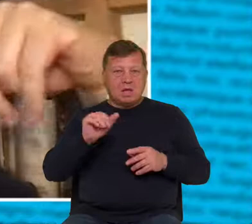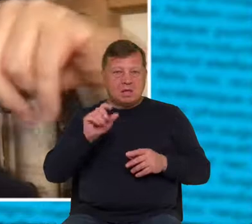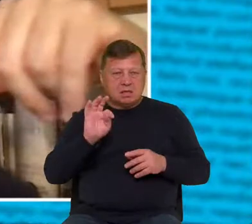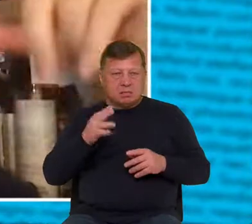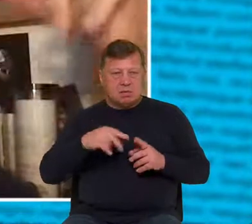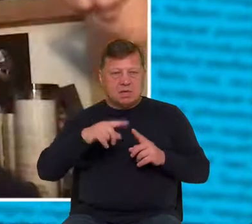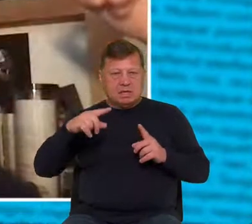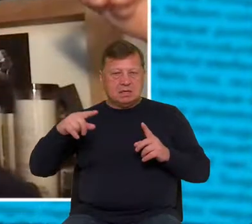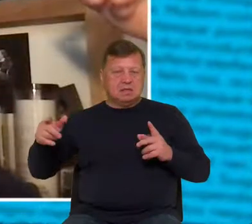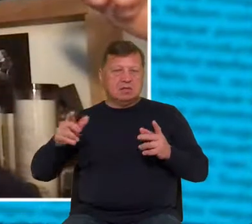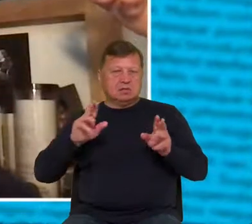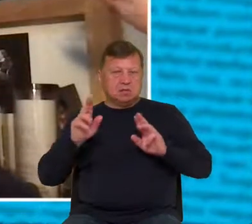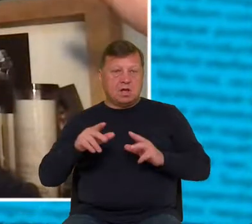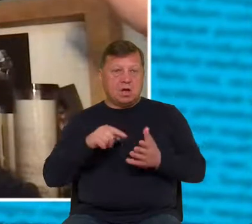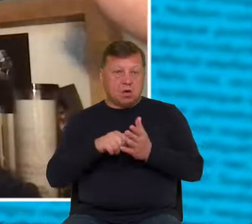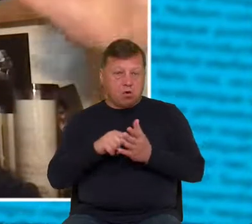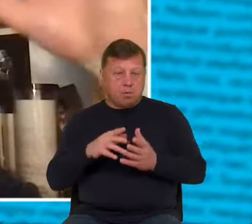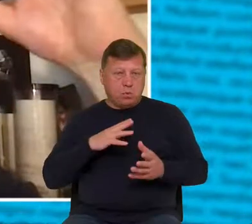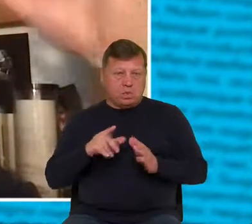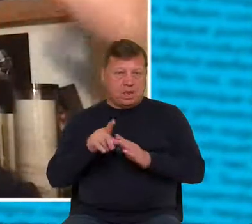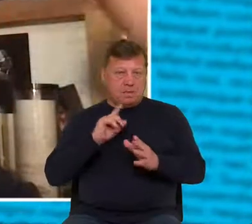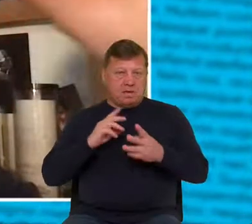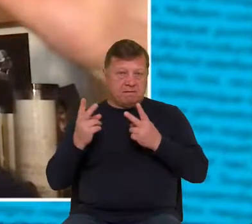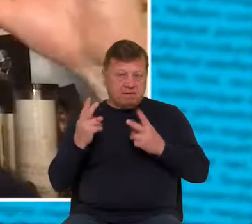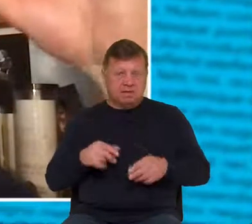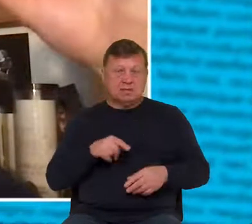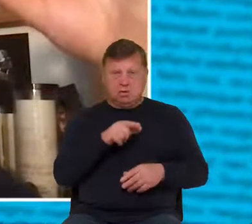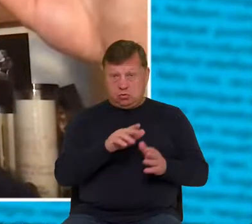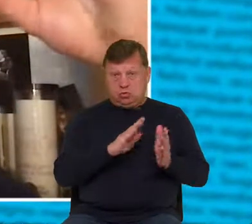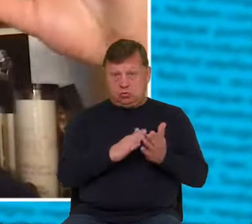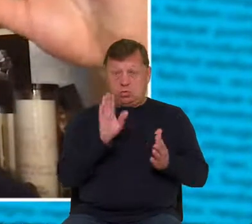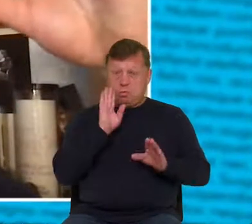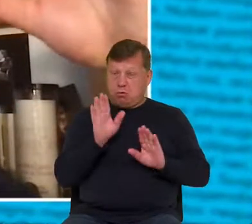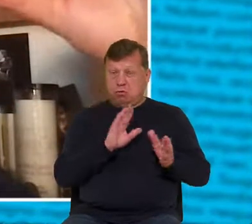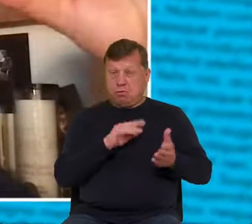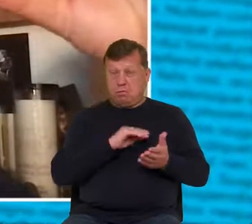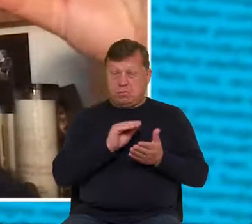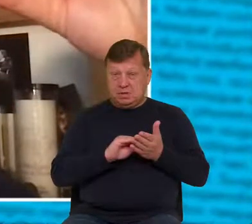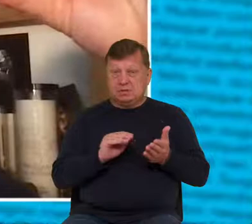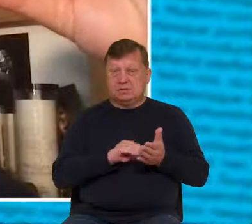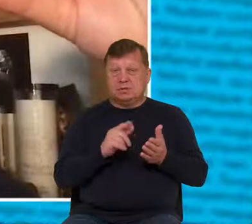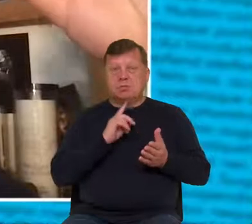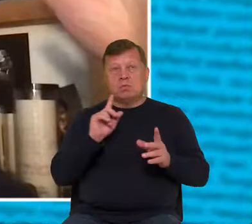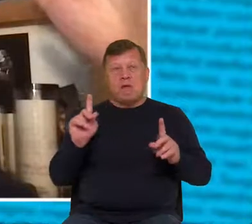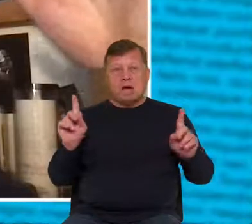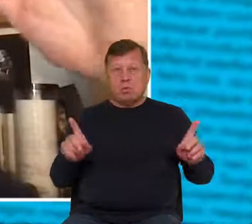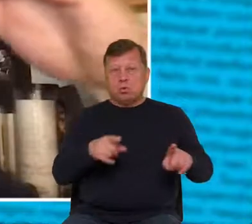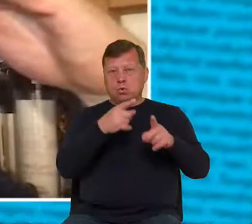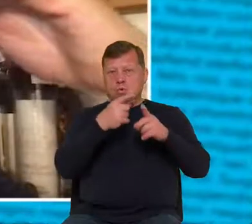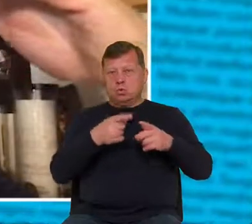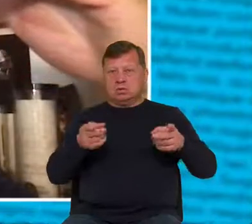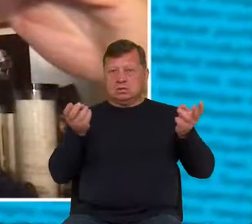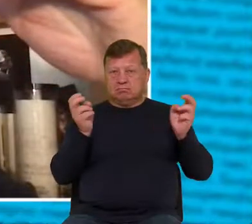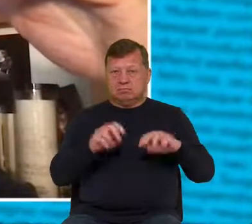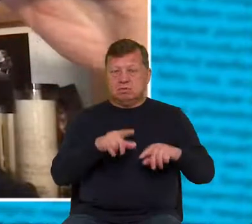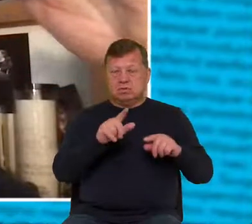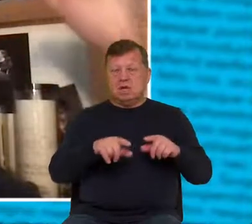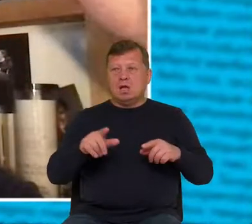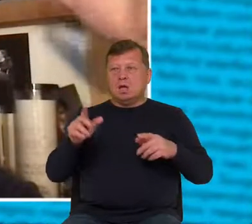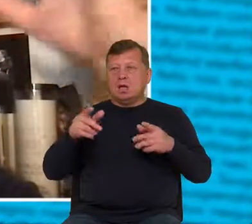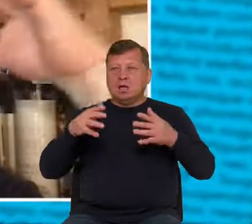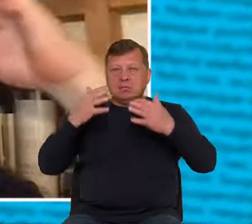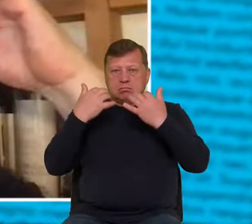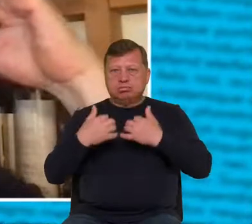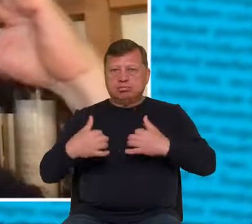było czymś bardzo, bardzo ważnym. Tak więc pisanie tej książki to było trochę jak tworzenie symfonii, dyrygowanie orkiestrą.